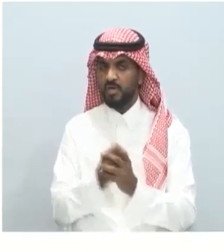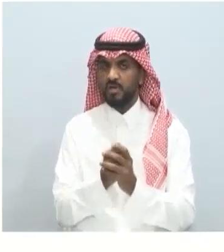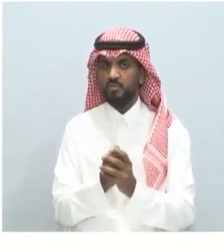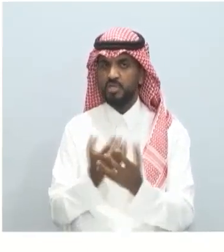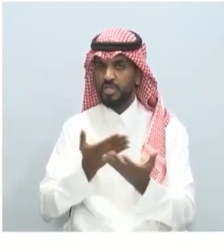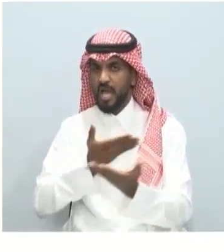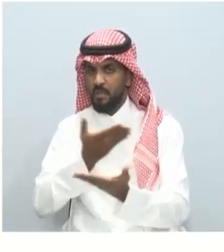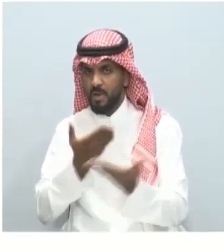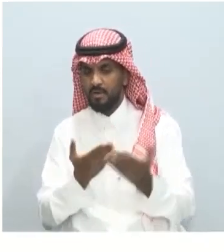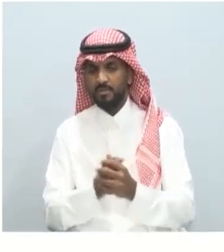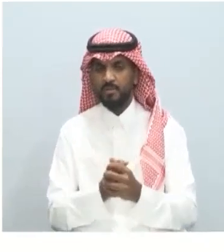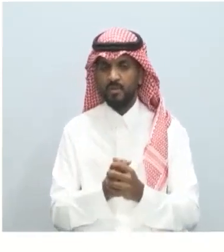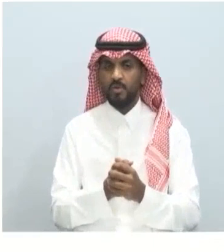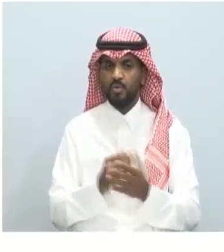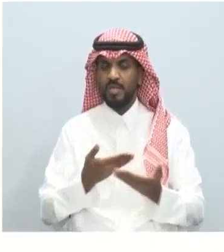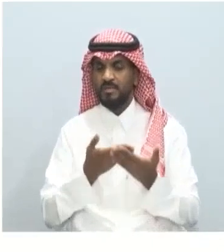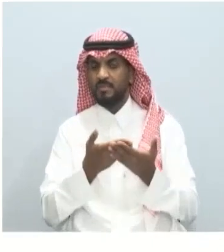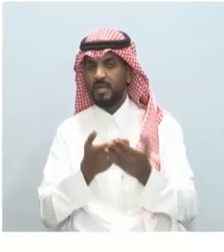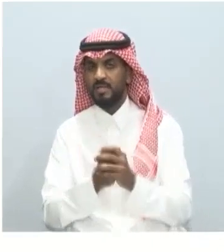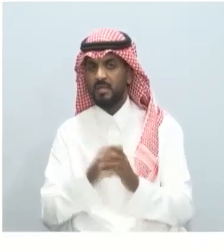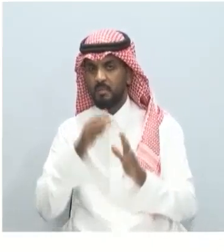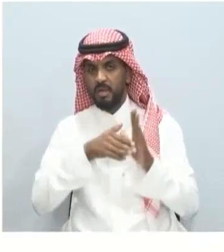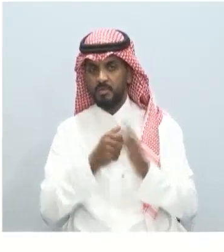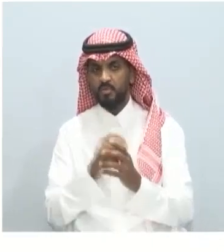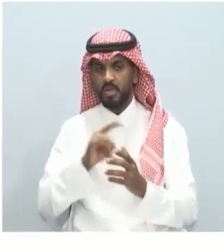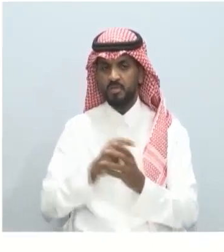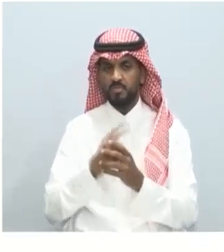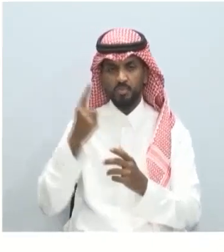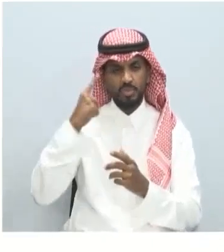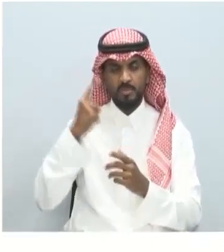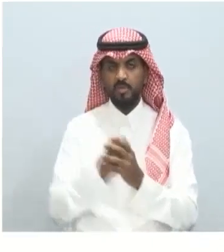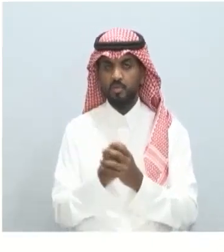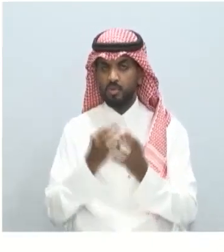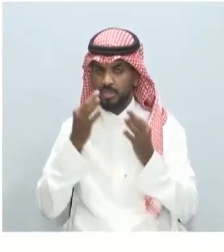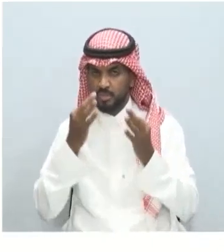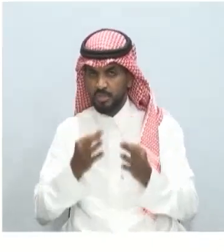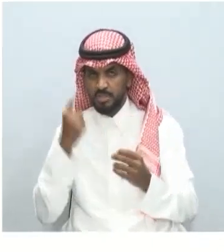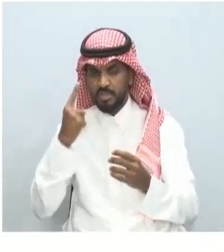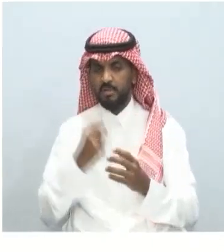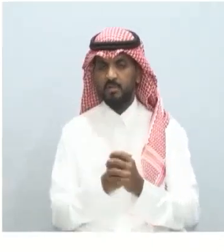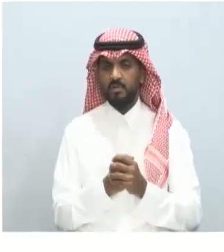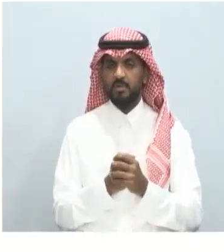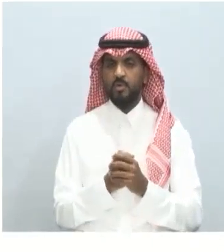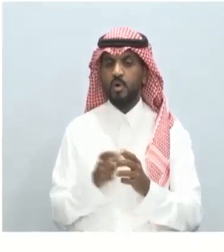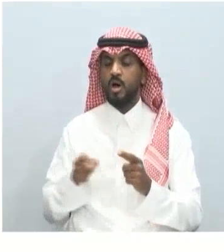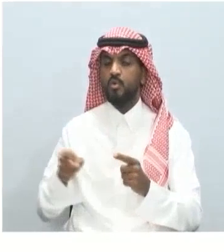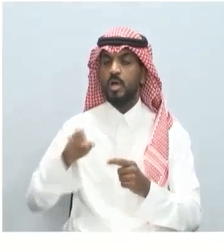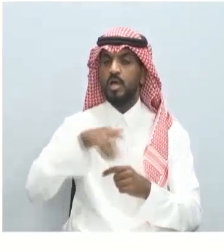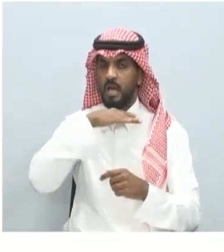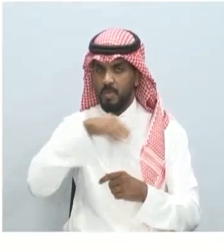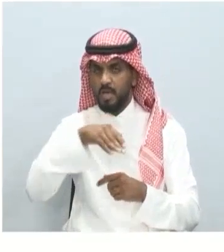الاخبار او يقدم احد البرامج ولا يجد مستمعا يجيد الاصغاء وهؤلاء